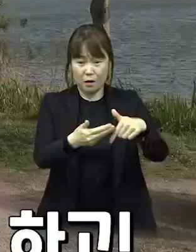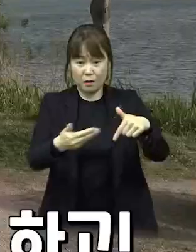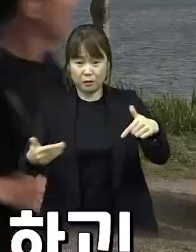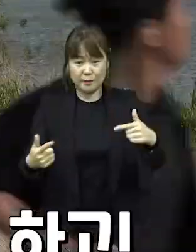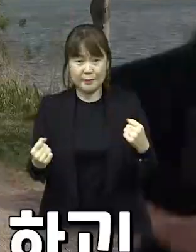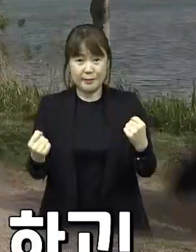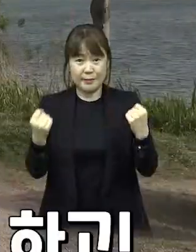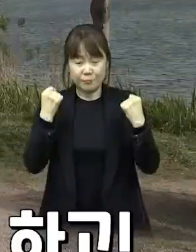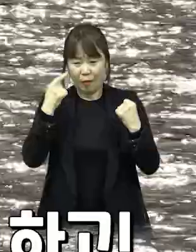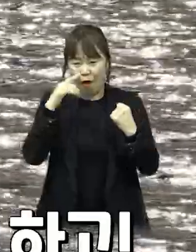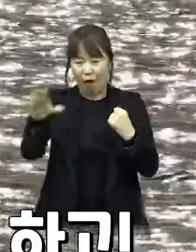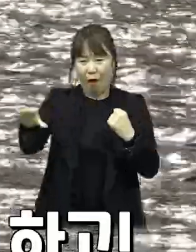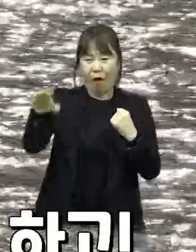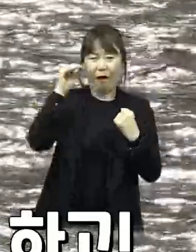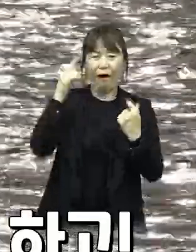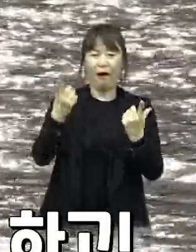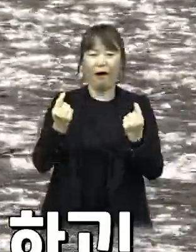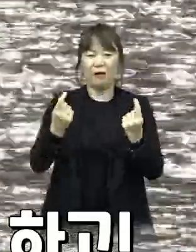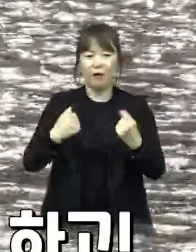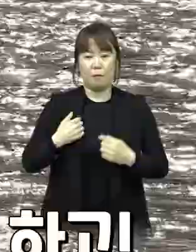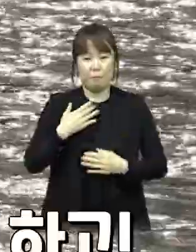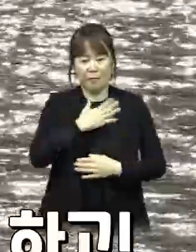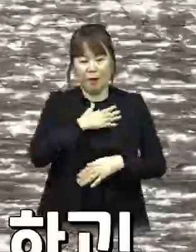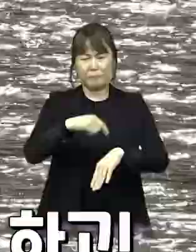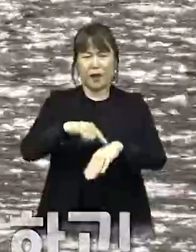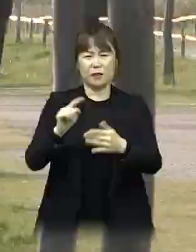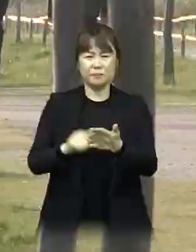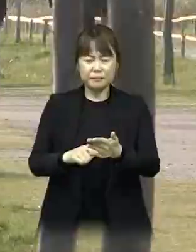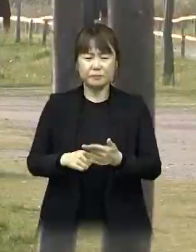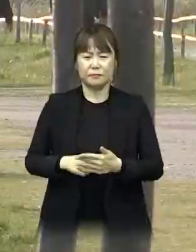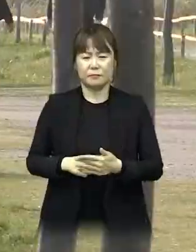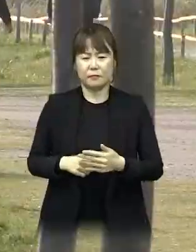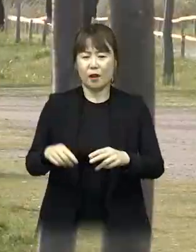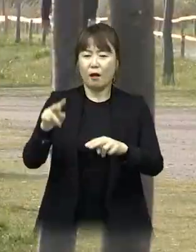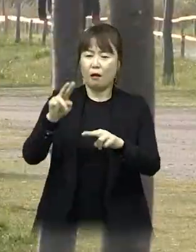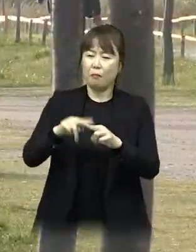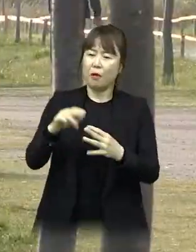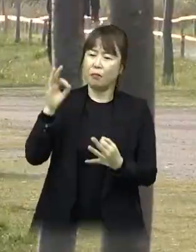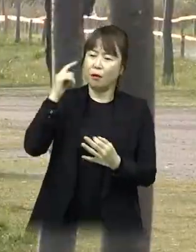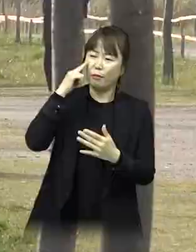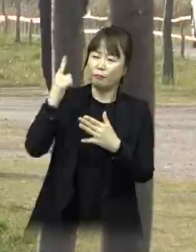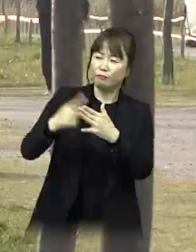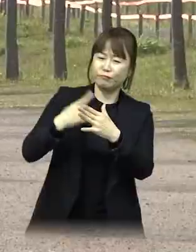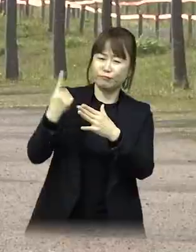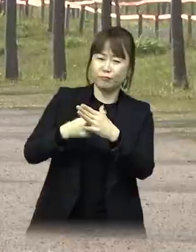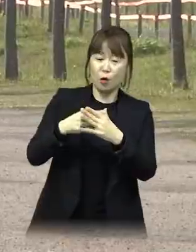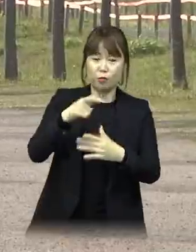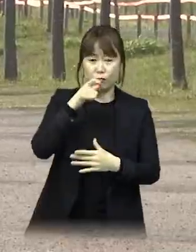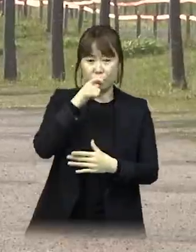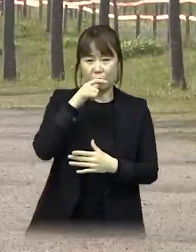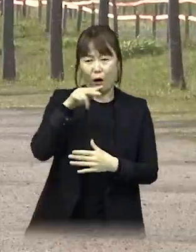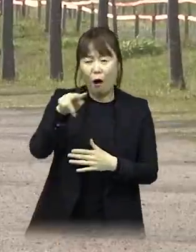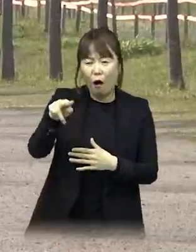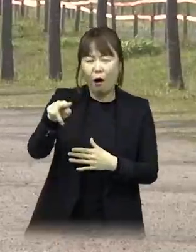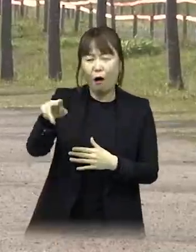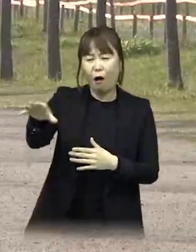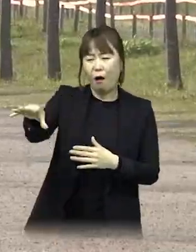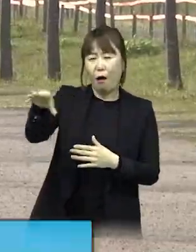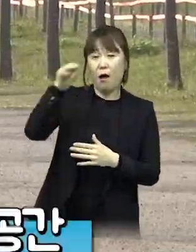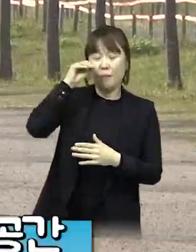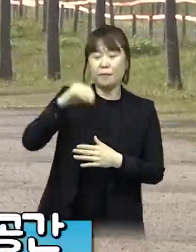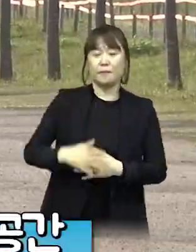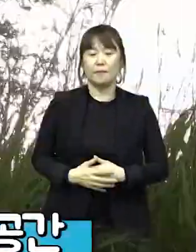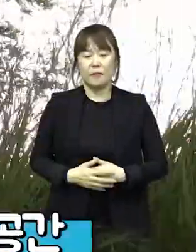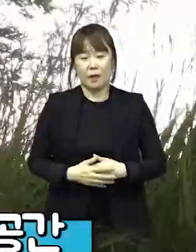낙동강의 기운도 얻고 심신휴양까지 하고 의자에 가만히 앉아 물멍을 하고 있으면